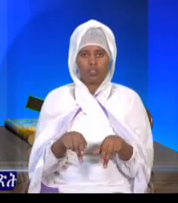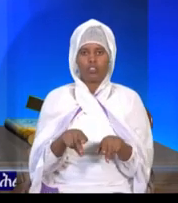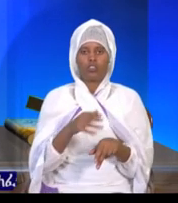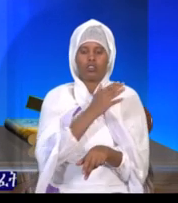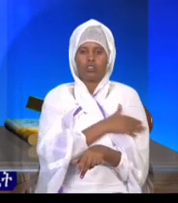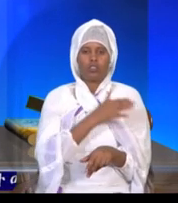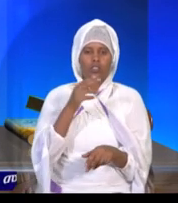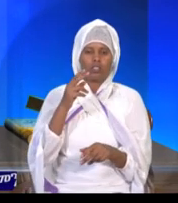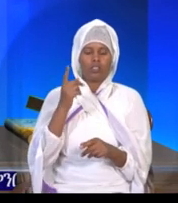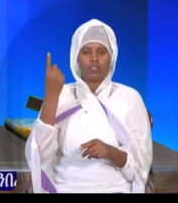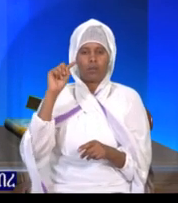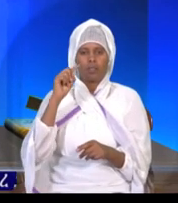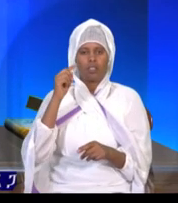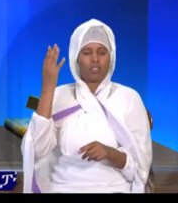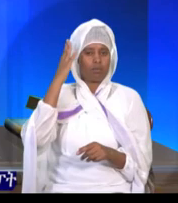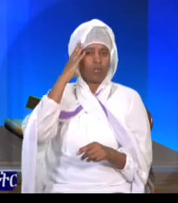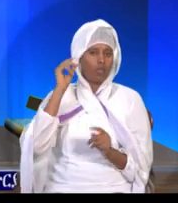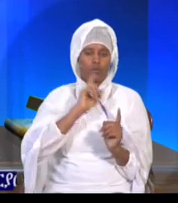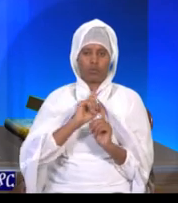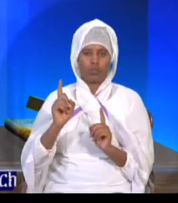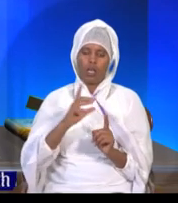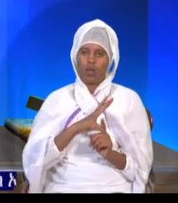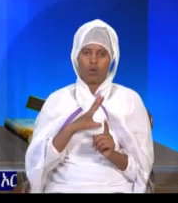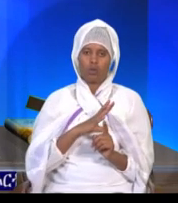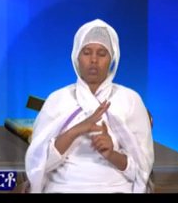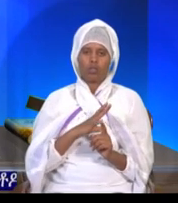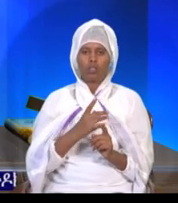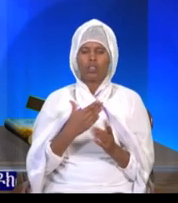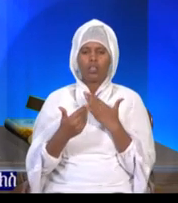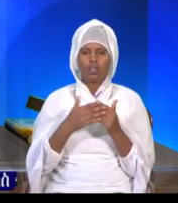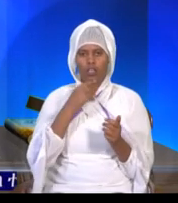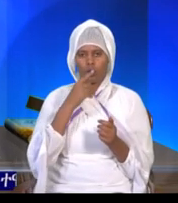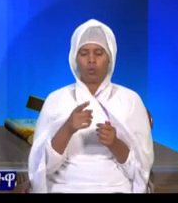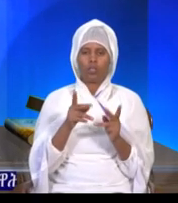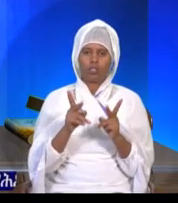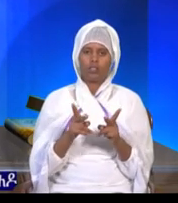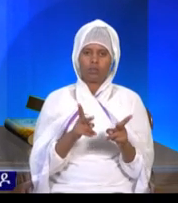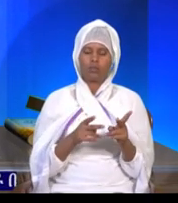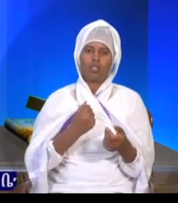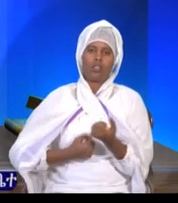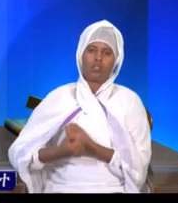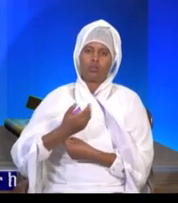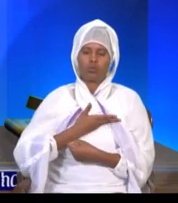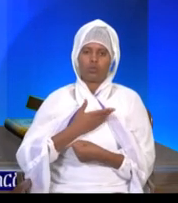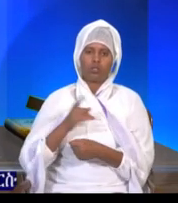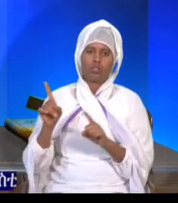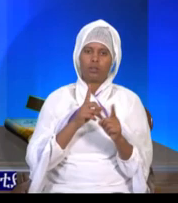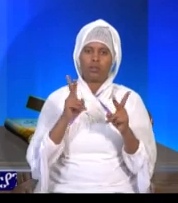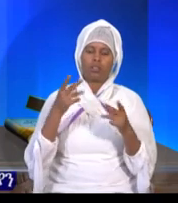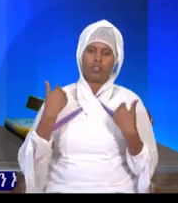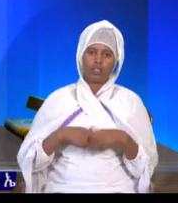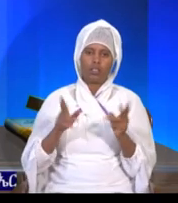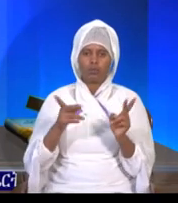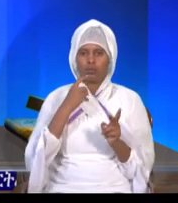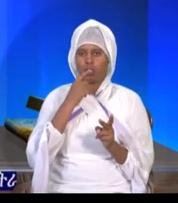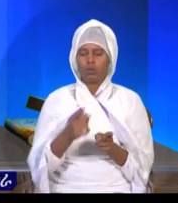ዘለኹምን ዝርስዕ ገፍዓ ኣምላኽ ኣይኮንኩን እዩ ዝብል ሓደ መነኮስ ፀኒሑ እንታይ ጌርካ ኣነት ሓጢኣተይ ብዙሕ እዩ ሰብ ክልተ